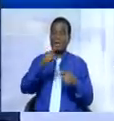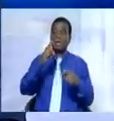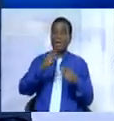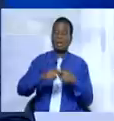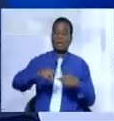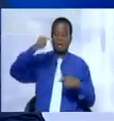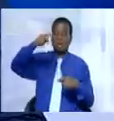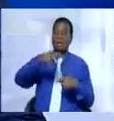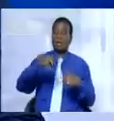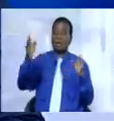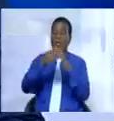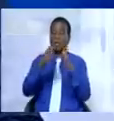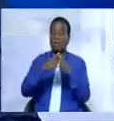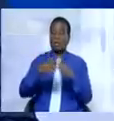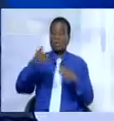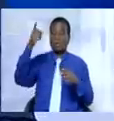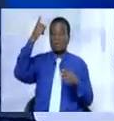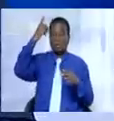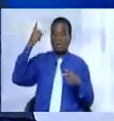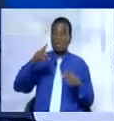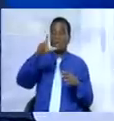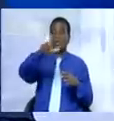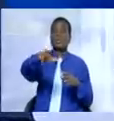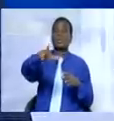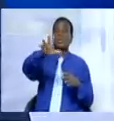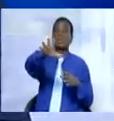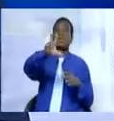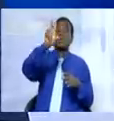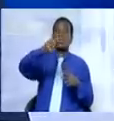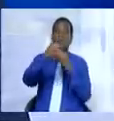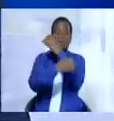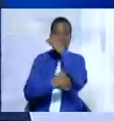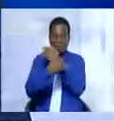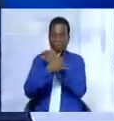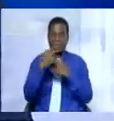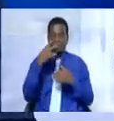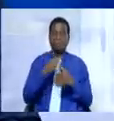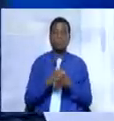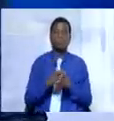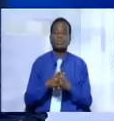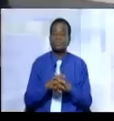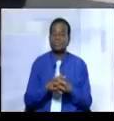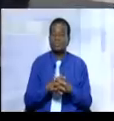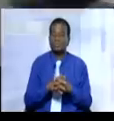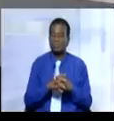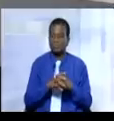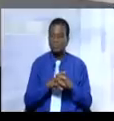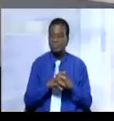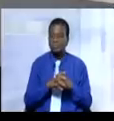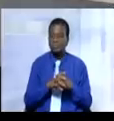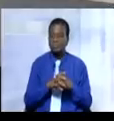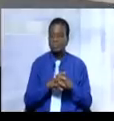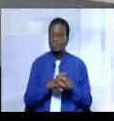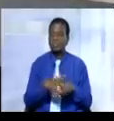Téhéran, réunit les parlements de 53 États, nous dit notre reporter Michel Digré.